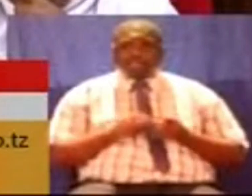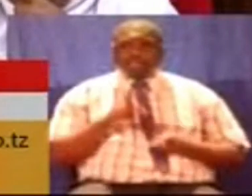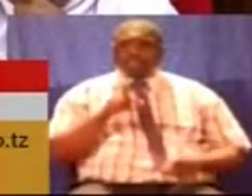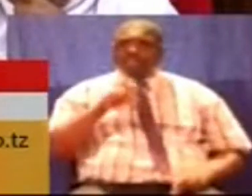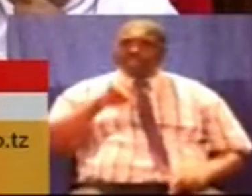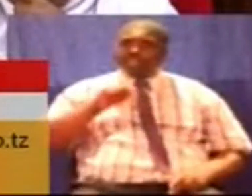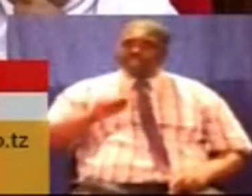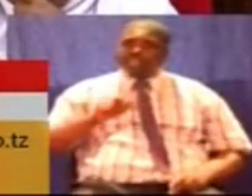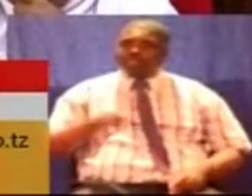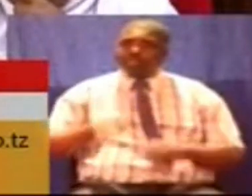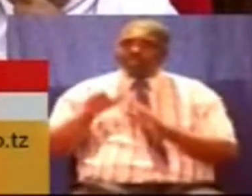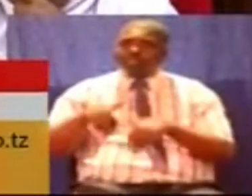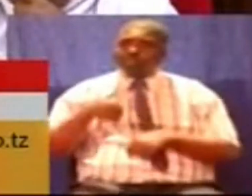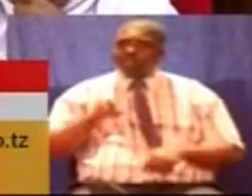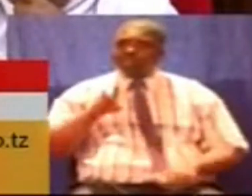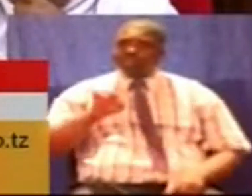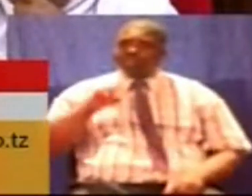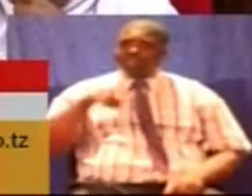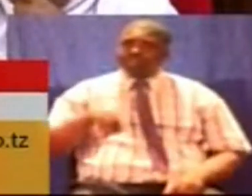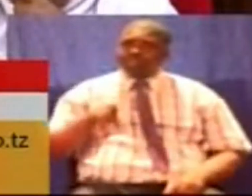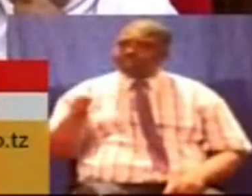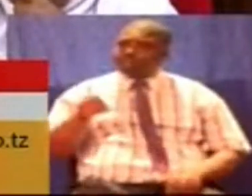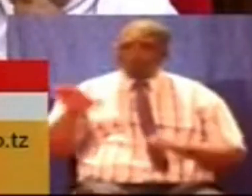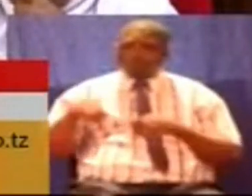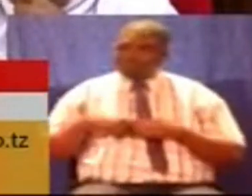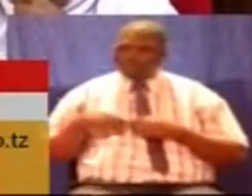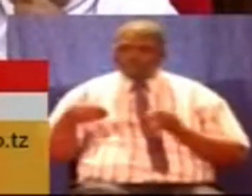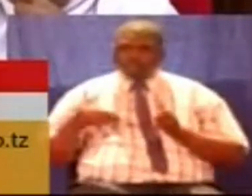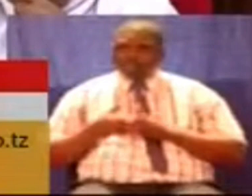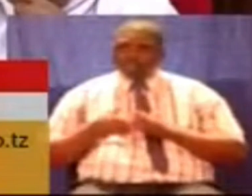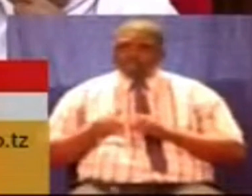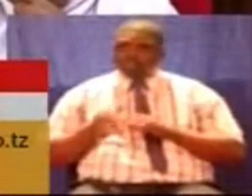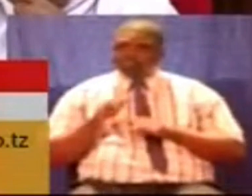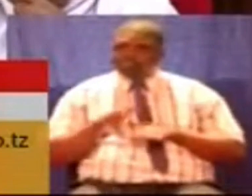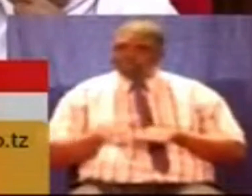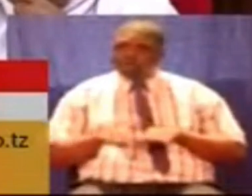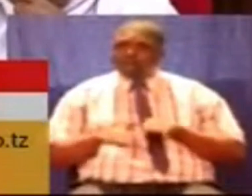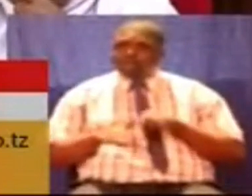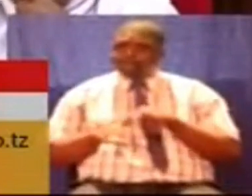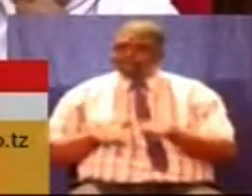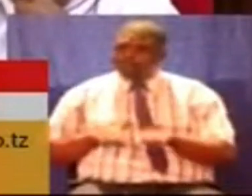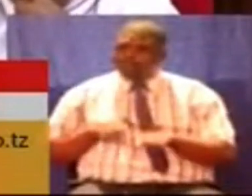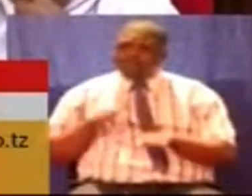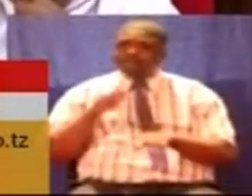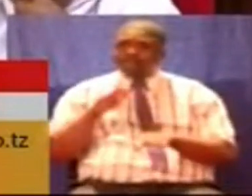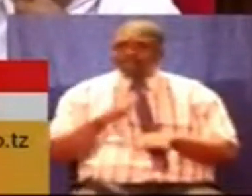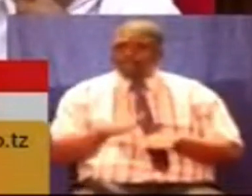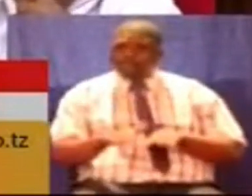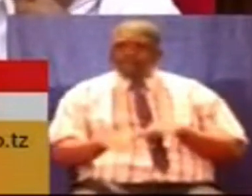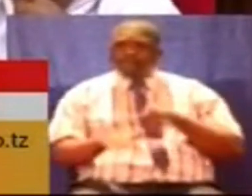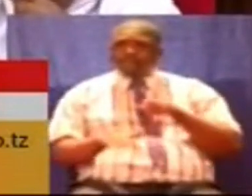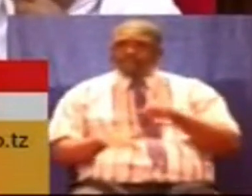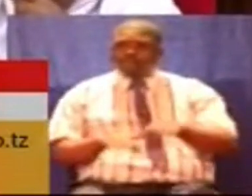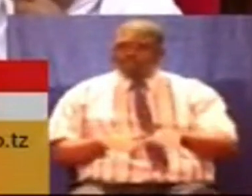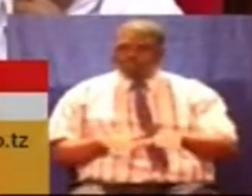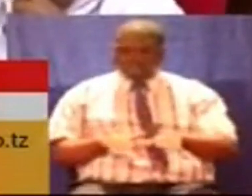basi wabunge wanaelekea VIP, yeye alikuwa kubali mpaka tufuatane taratibu mpaka niingie VIP. Yote ile alinionyesha